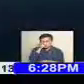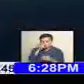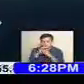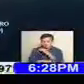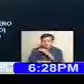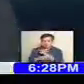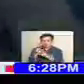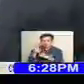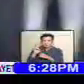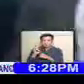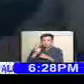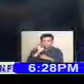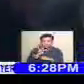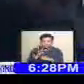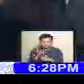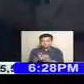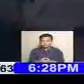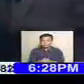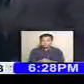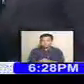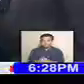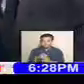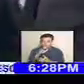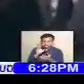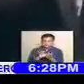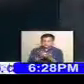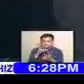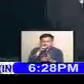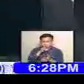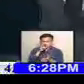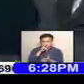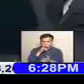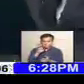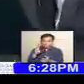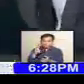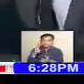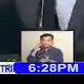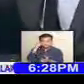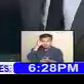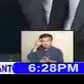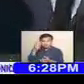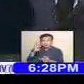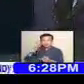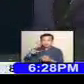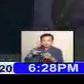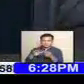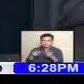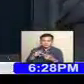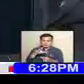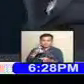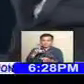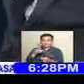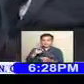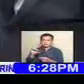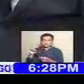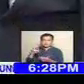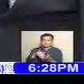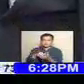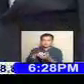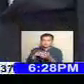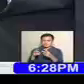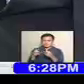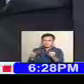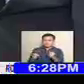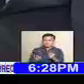7 naman, mga kapatid, Central Visayas, Bongbong Marcos, third place lang, 388,000 votes versus